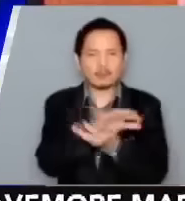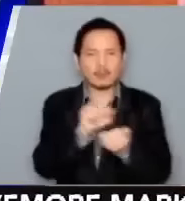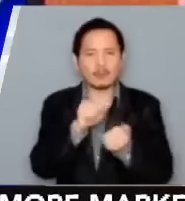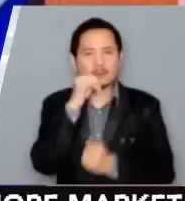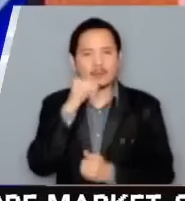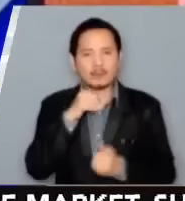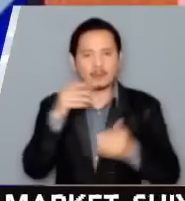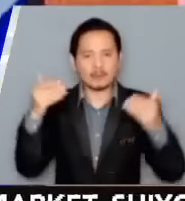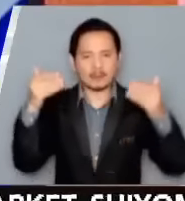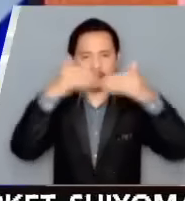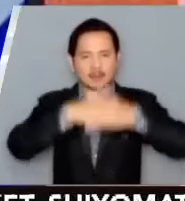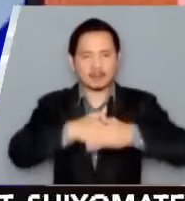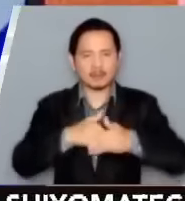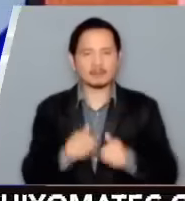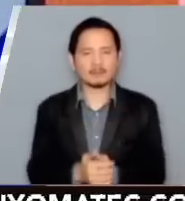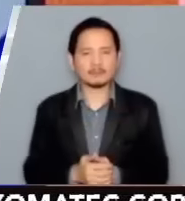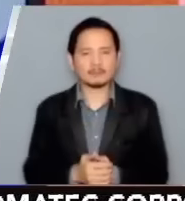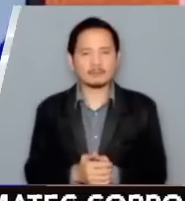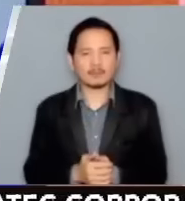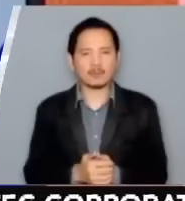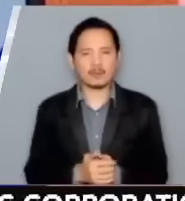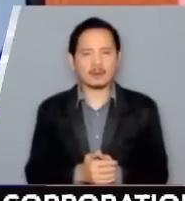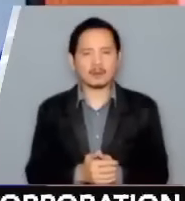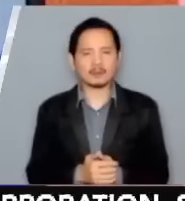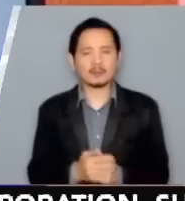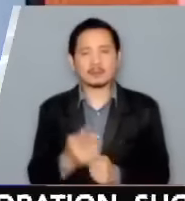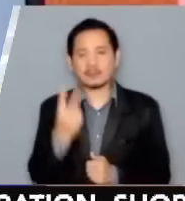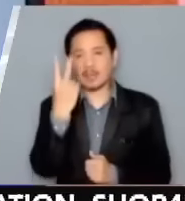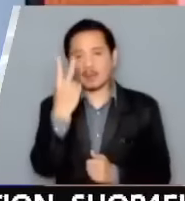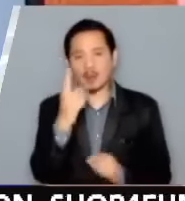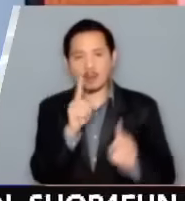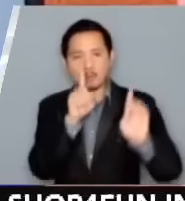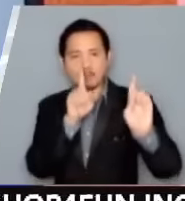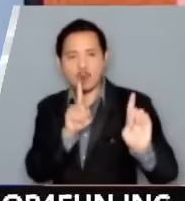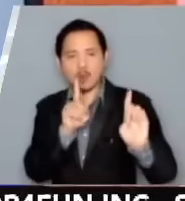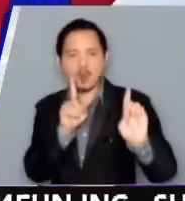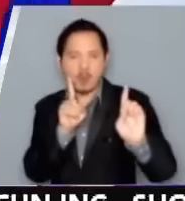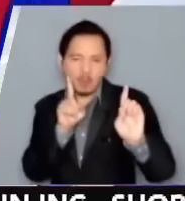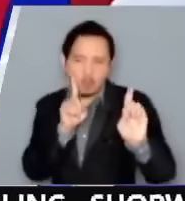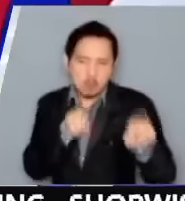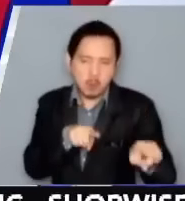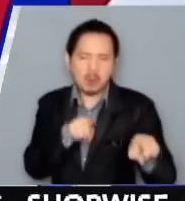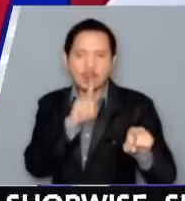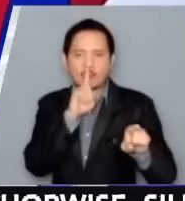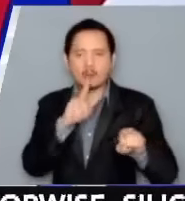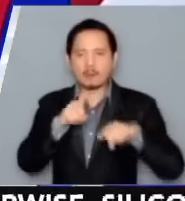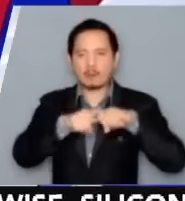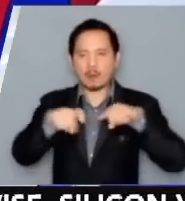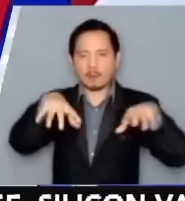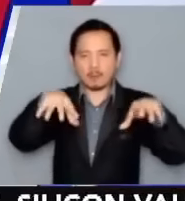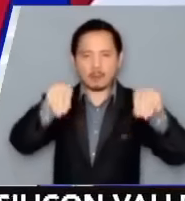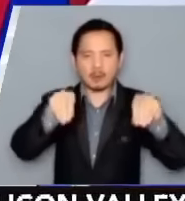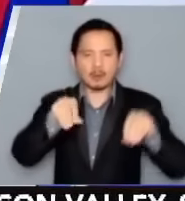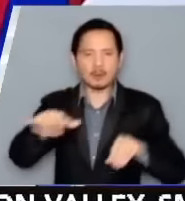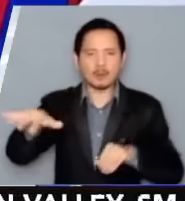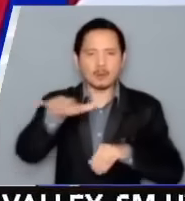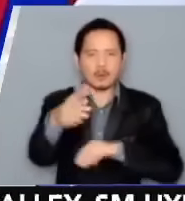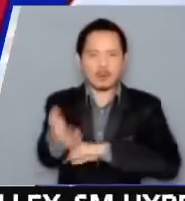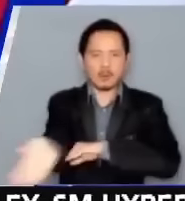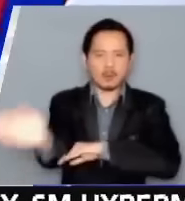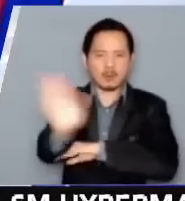Nat anga poste nagdulot magdamag na Brown sa lugar angat beses